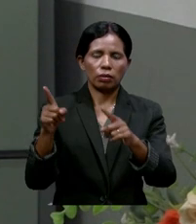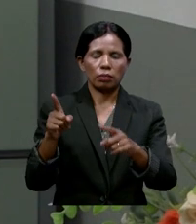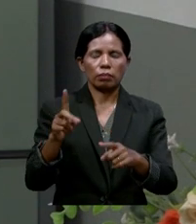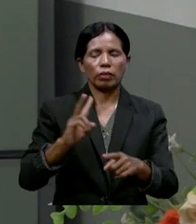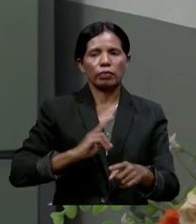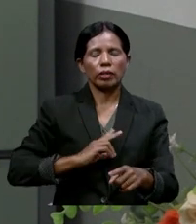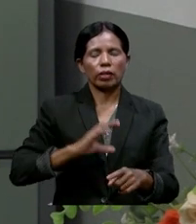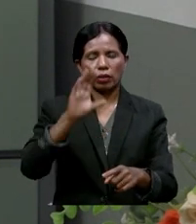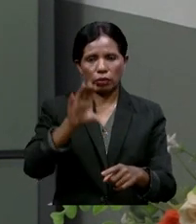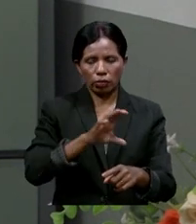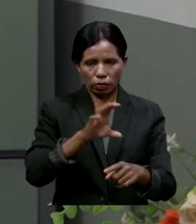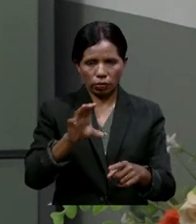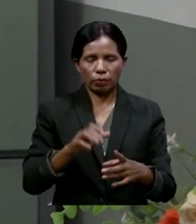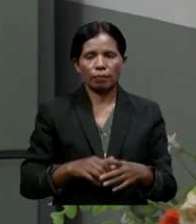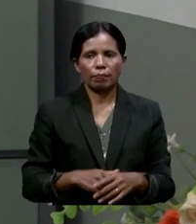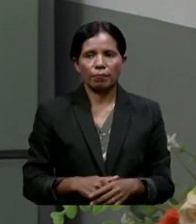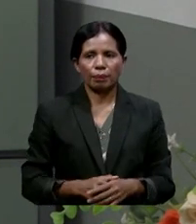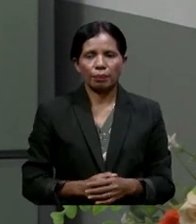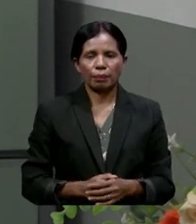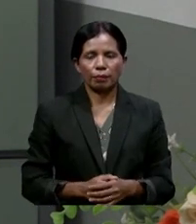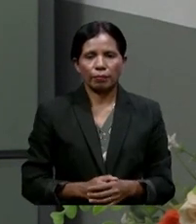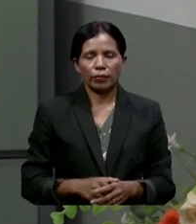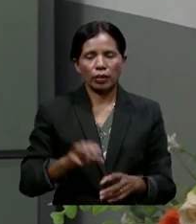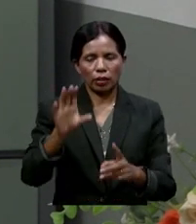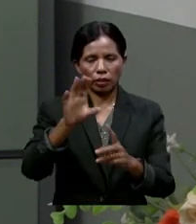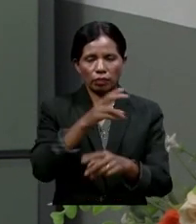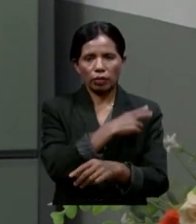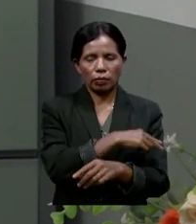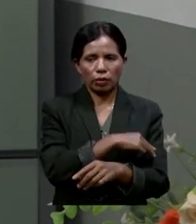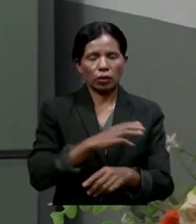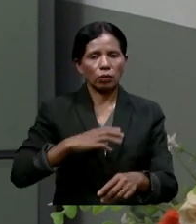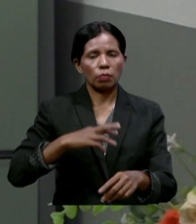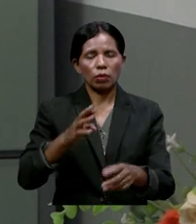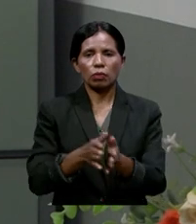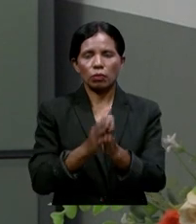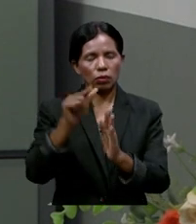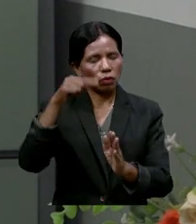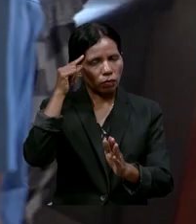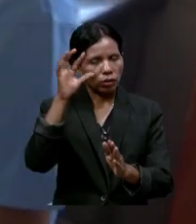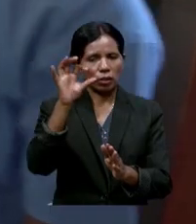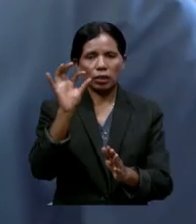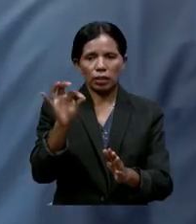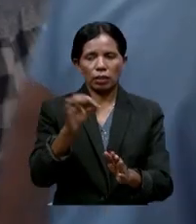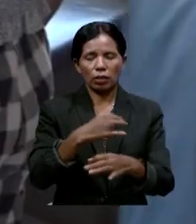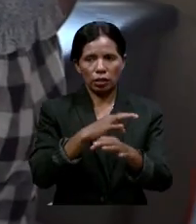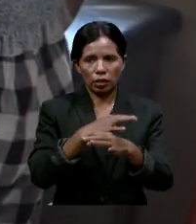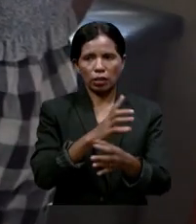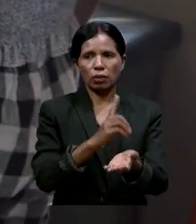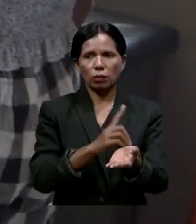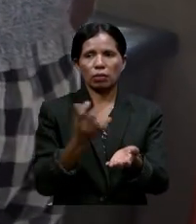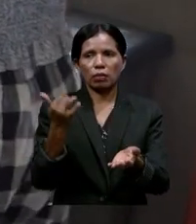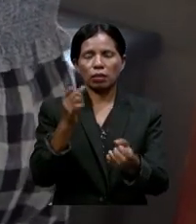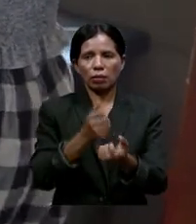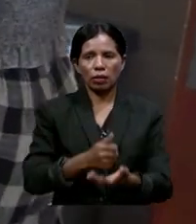ho Formosa. Chefe Centro Saúde Comoro husu governo da Cia tu hadia facilidade nune médico sira bele